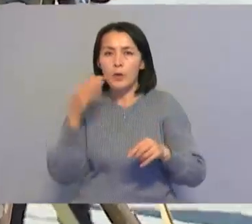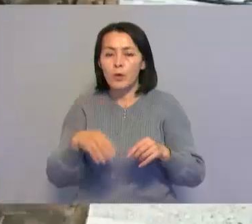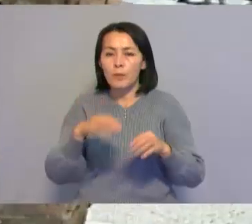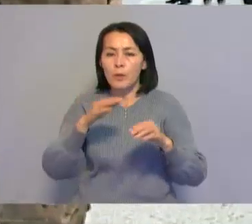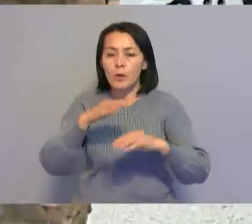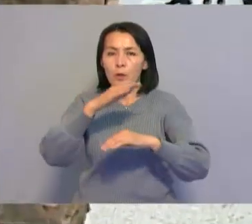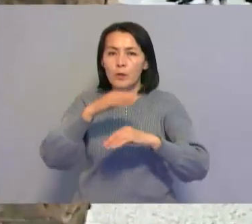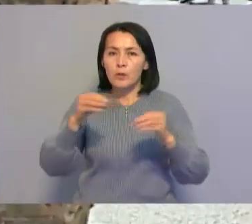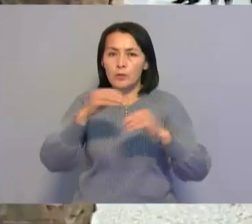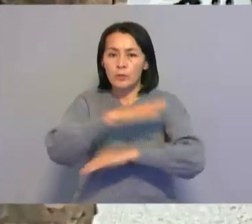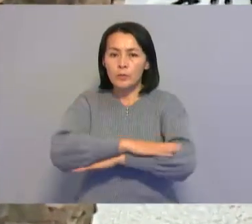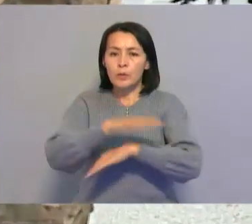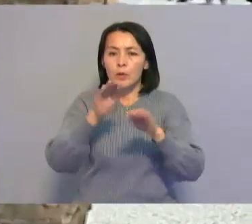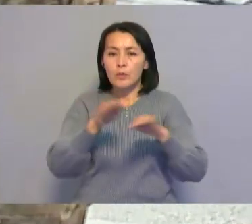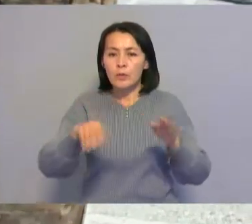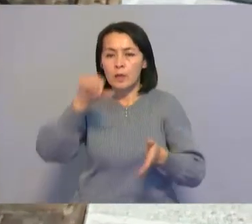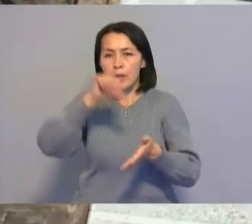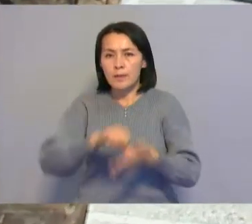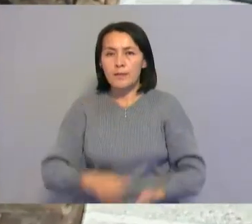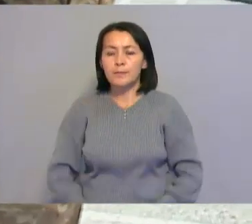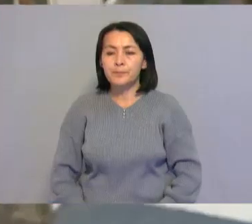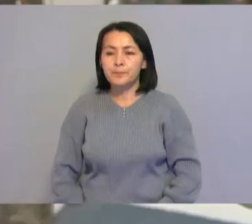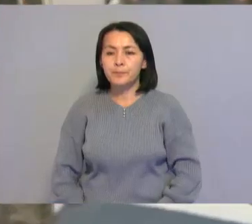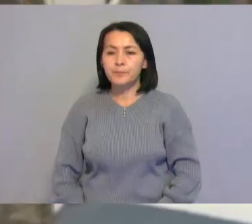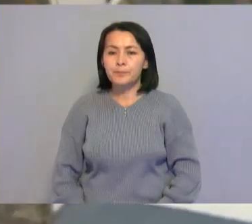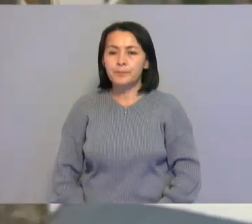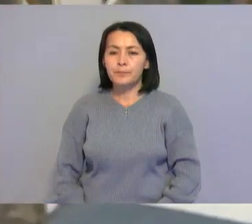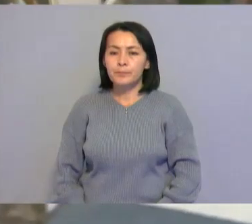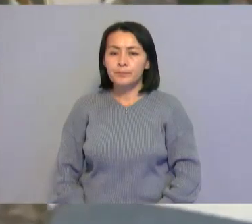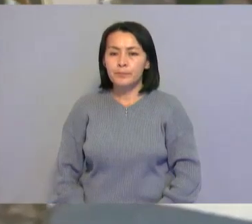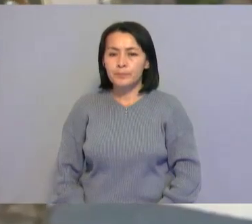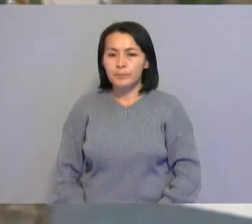жоғарғы сынып оқушылары қатысты. Нұрлан Пайызов, Рулан Рүстемов, Алмаз Данабекұлы, жаңалықтар.